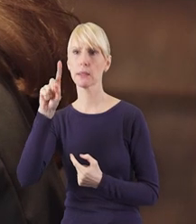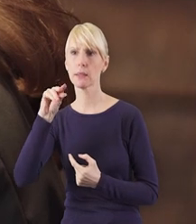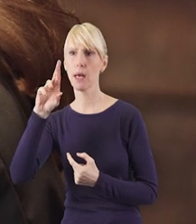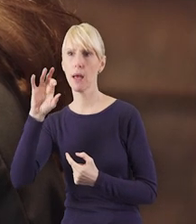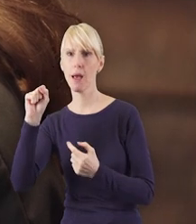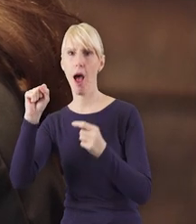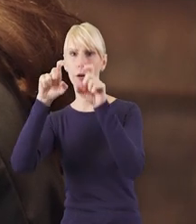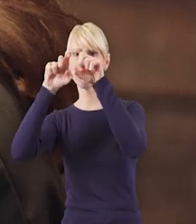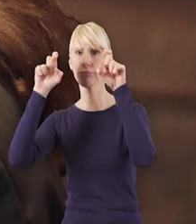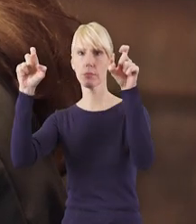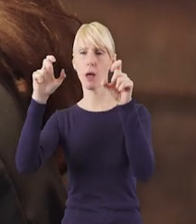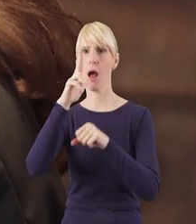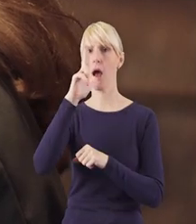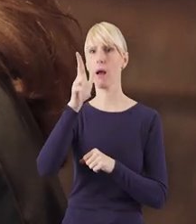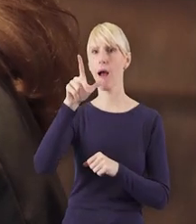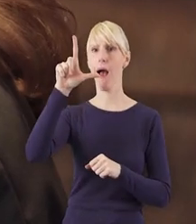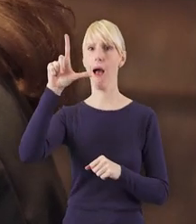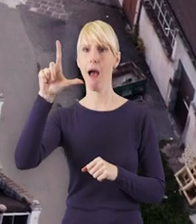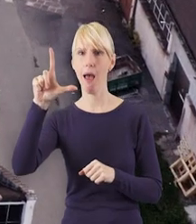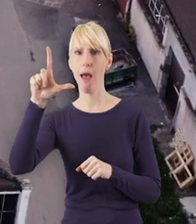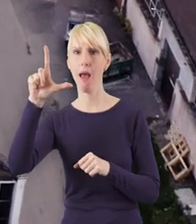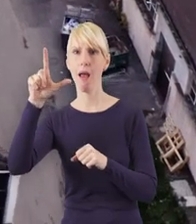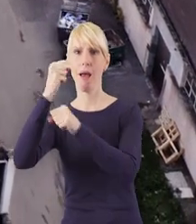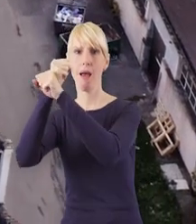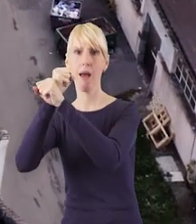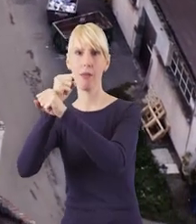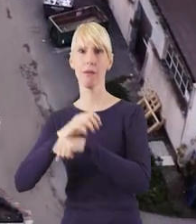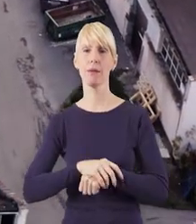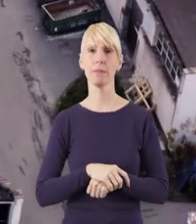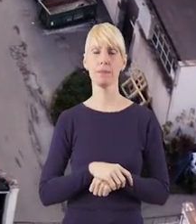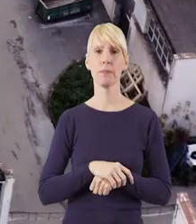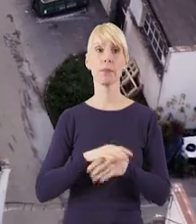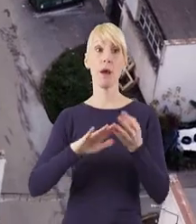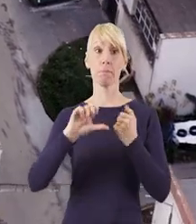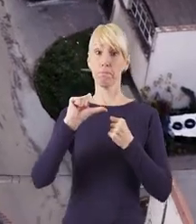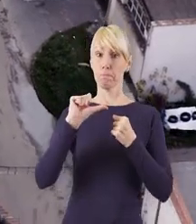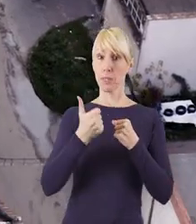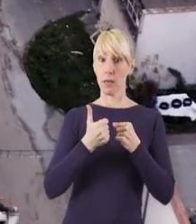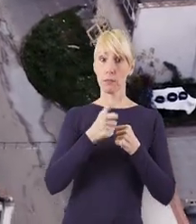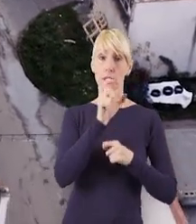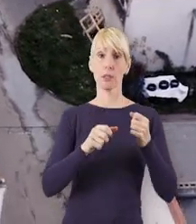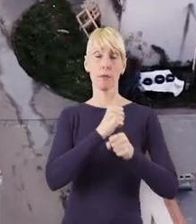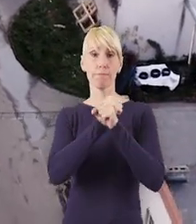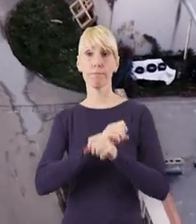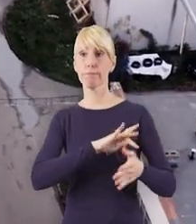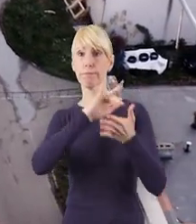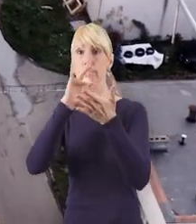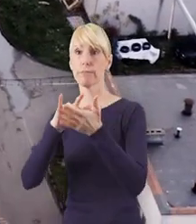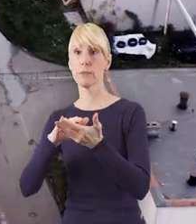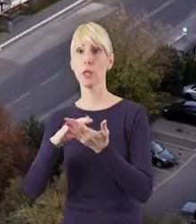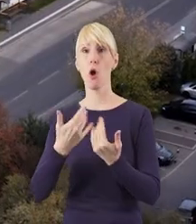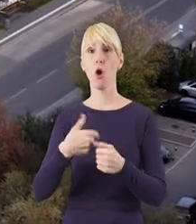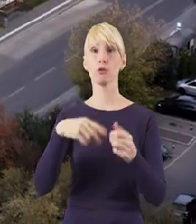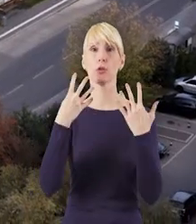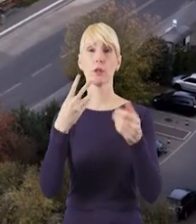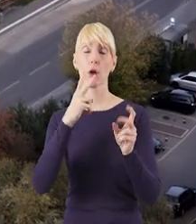noszącej już wtedy nazwę KL Radogosz. Pierwsza grupa więźniów przybyła na Radogoszcz 9